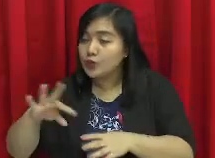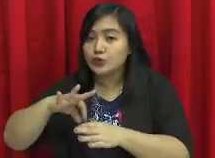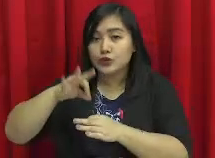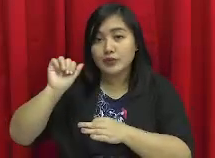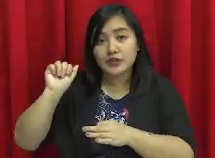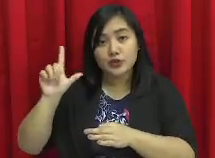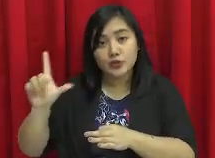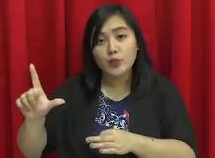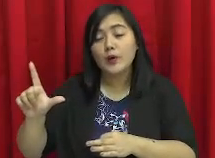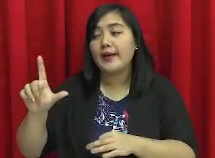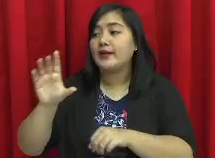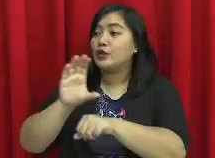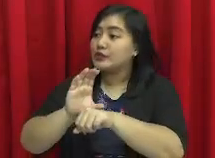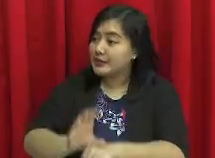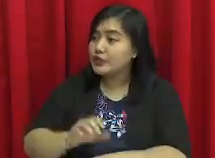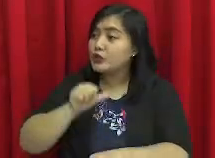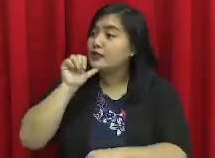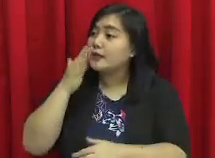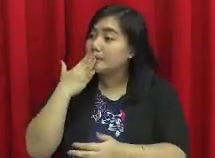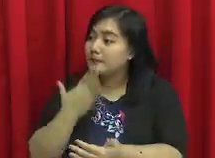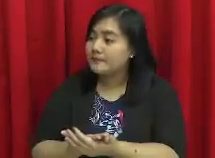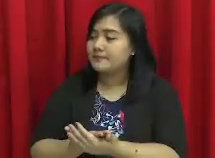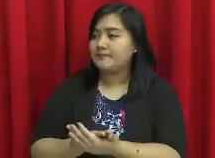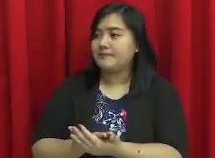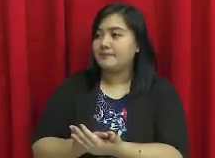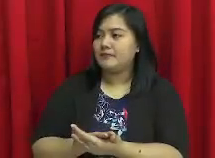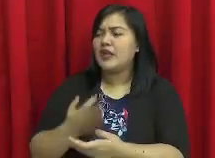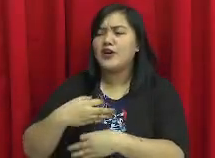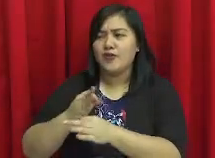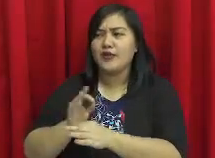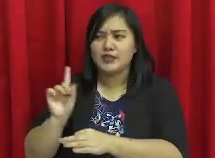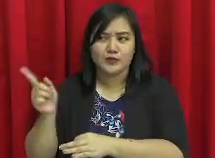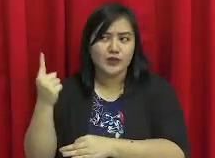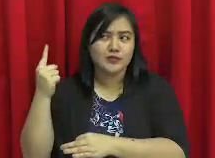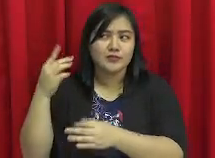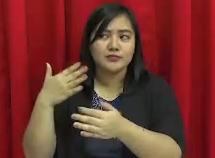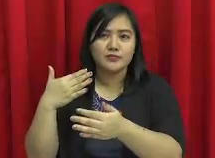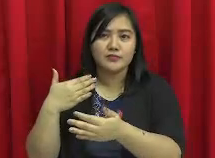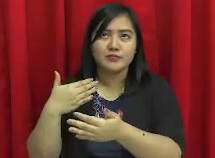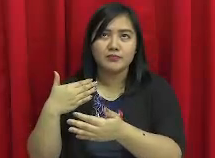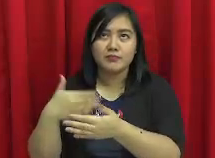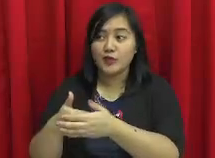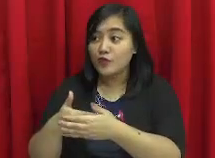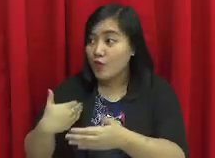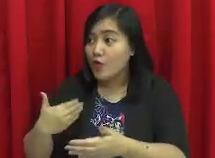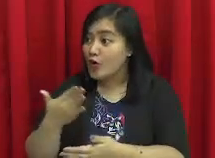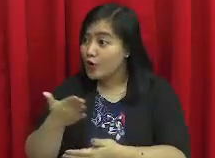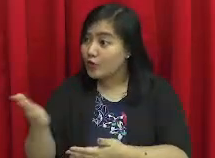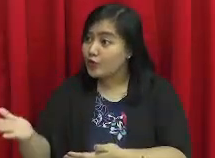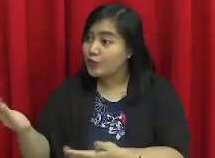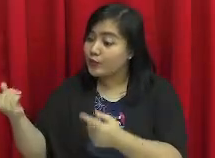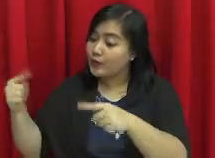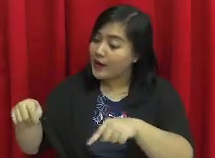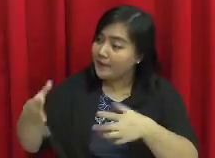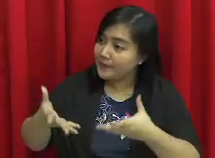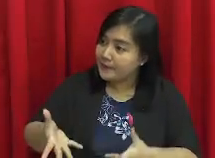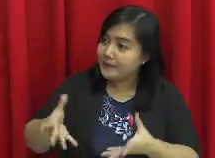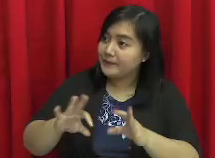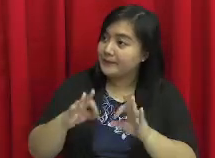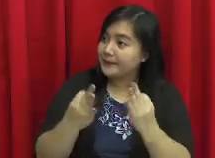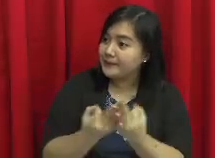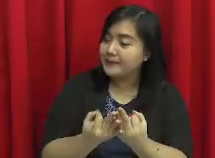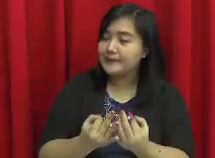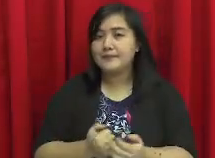Diyos ngayon. Ayusin mo muna bago ka lumapit ulit sa pamilya ko. You see? Bakit? May ginagawa ka para sa pamilya mo